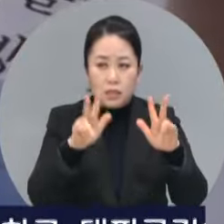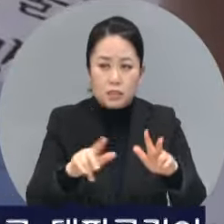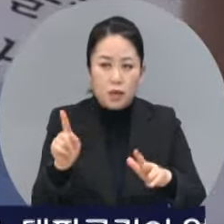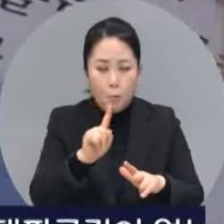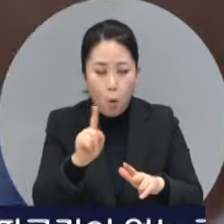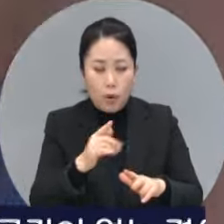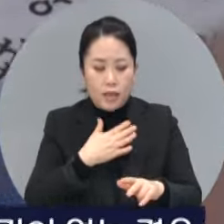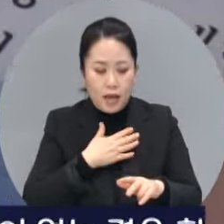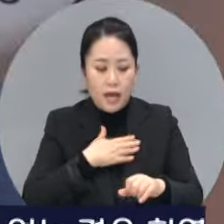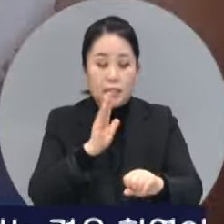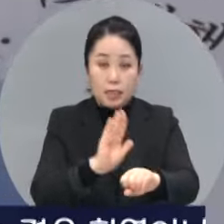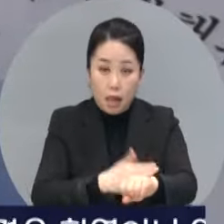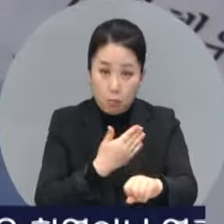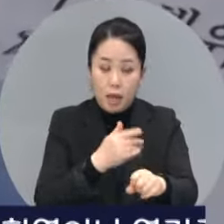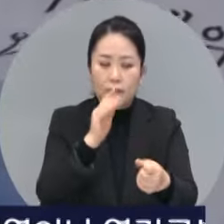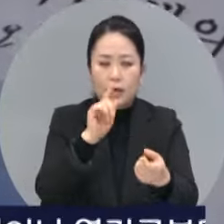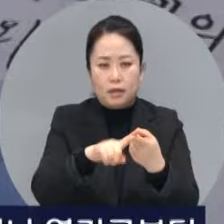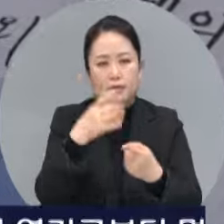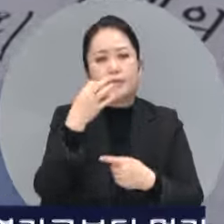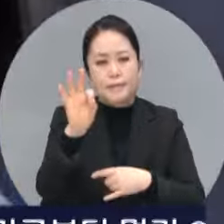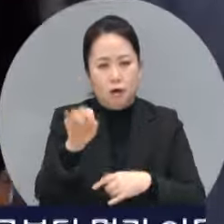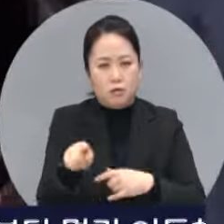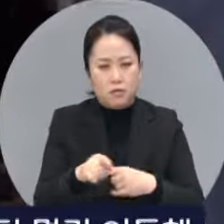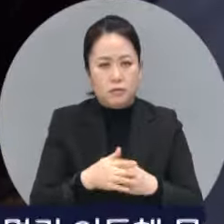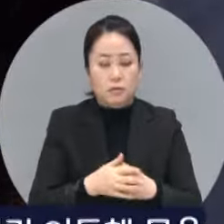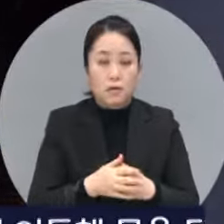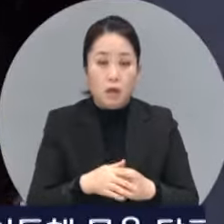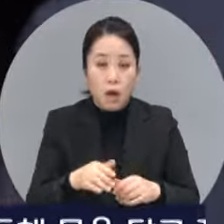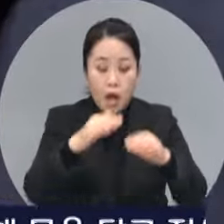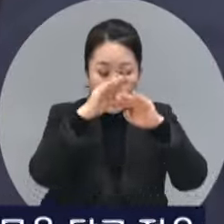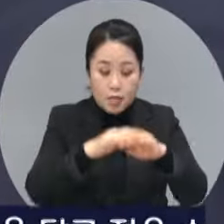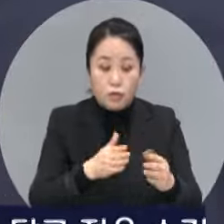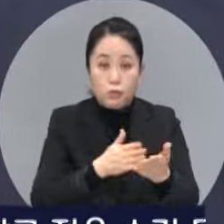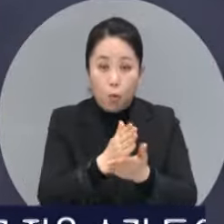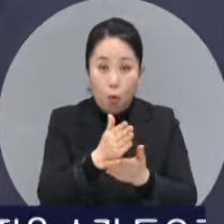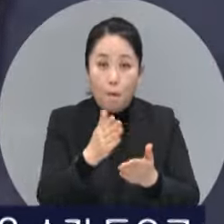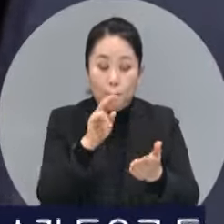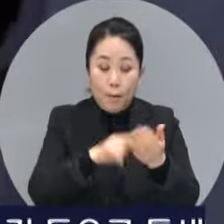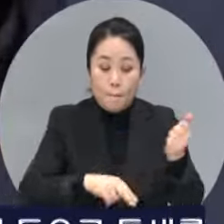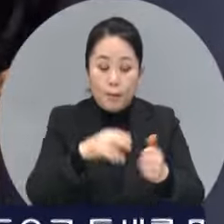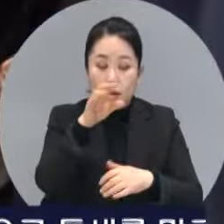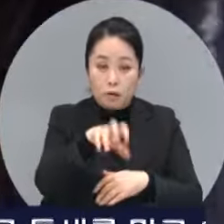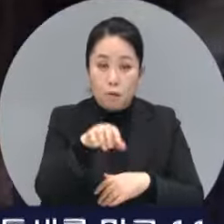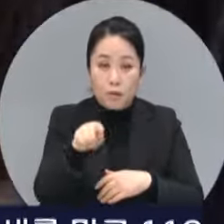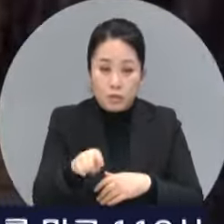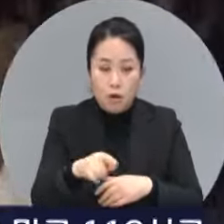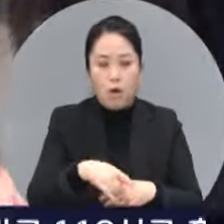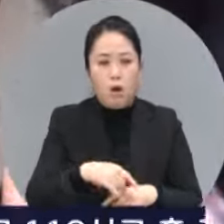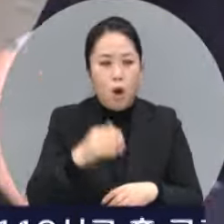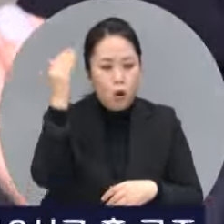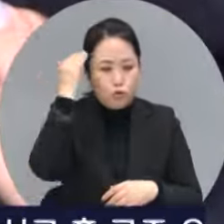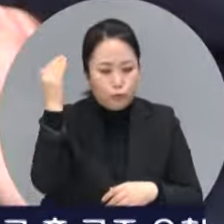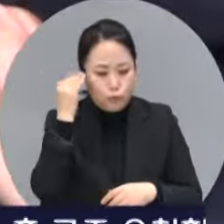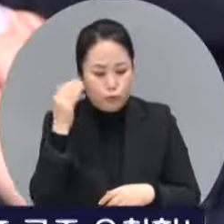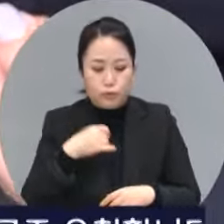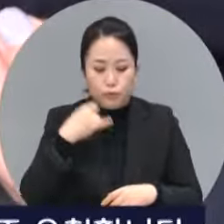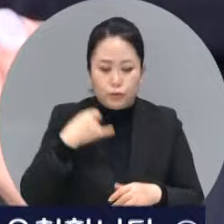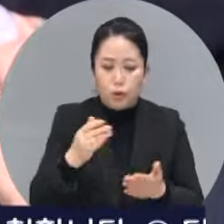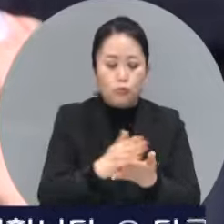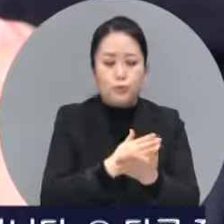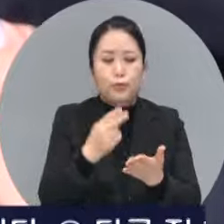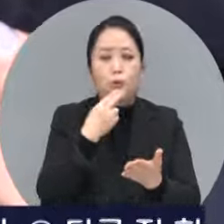잘못했다고 인정하시고. 제수용 식품 판매점에서는 국산과 중국산을 구분하지도 않고 팔고